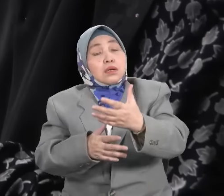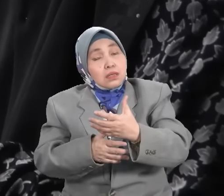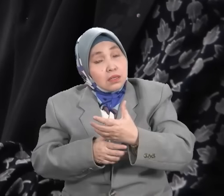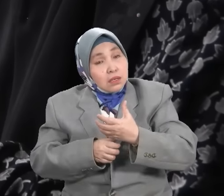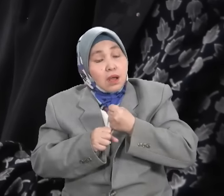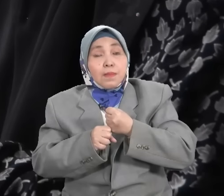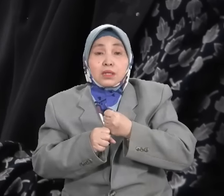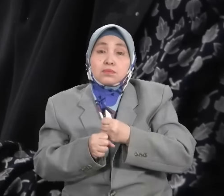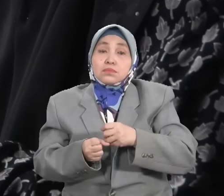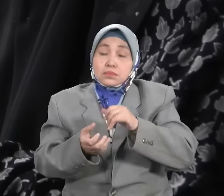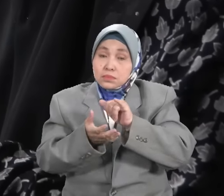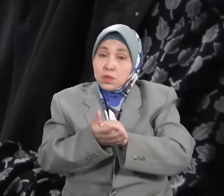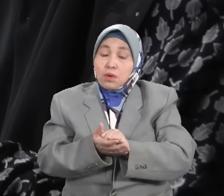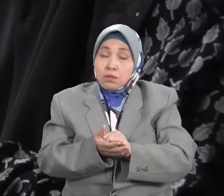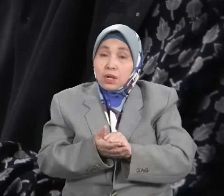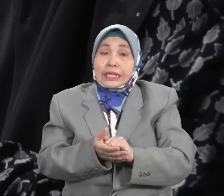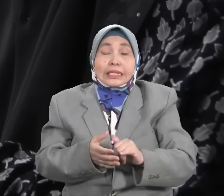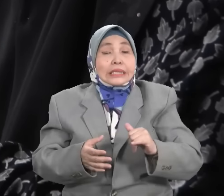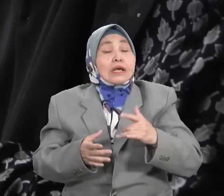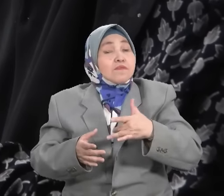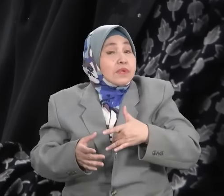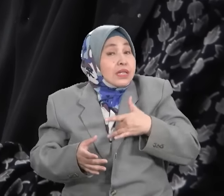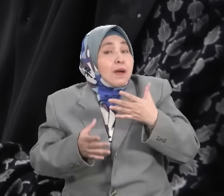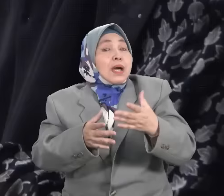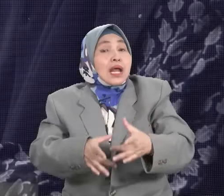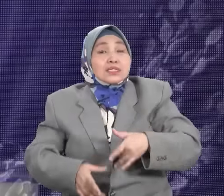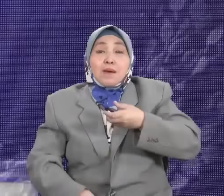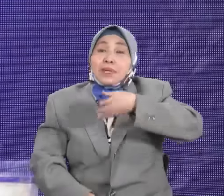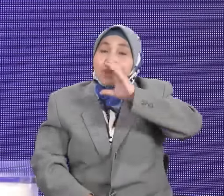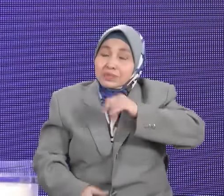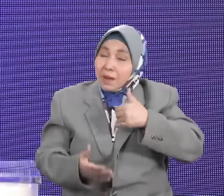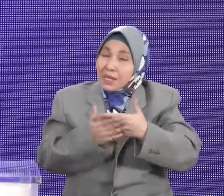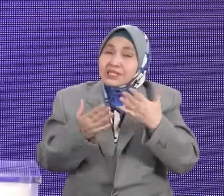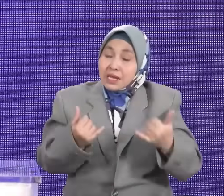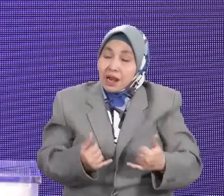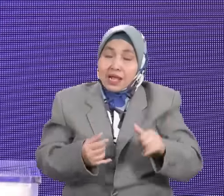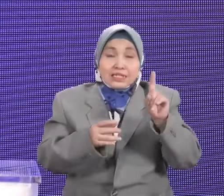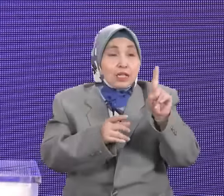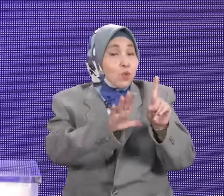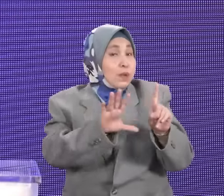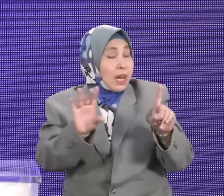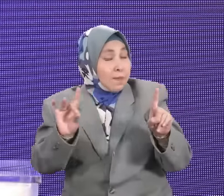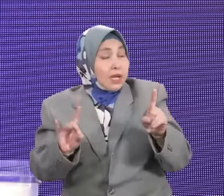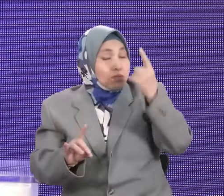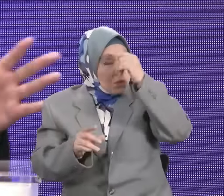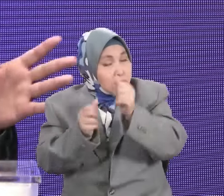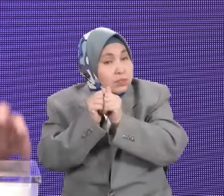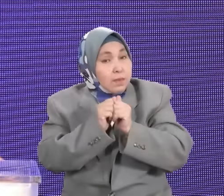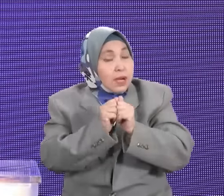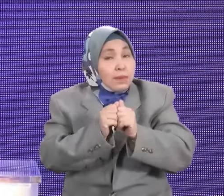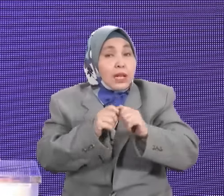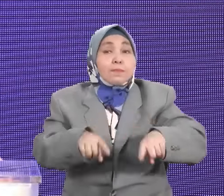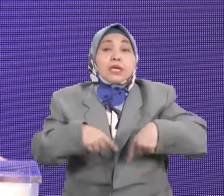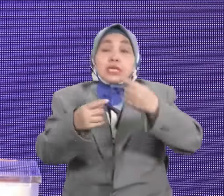zam-zam ya itulah yang kita nikmati sampai hari ini ayat 1 dimaafkan kita baca sekali lagi untuk lebih